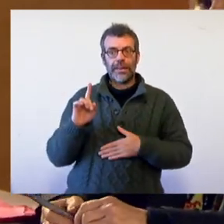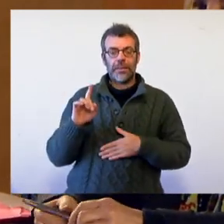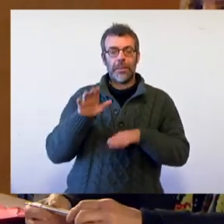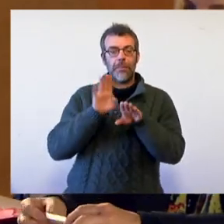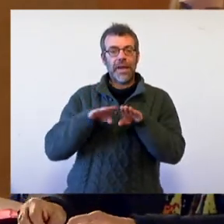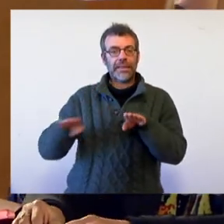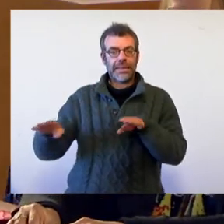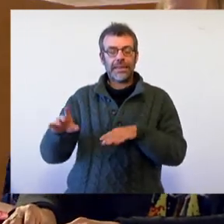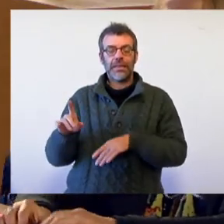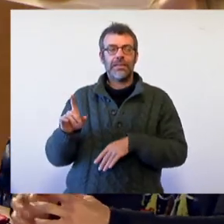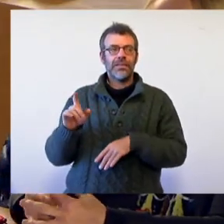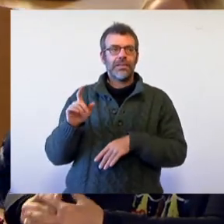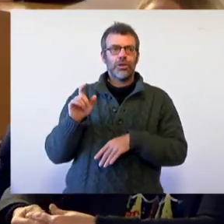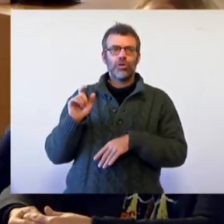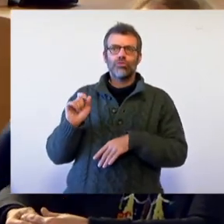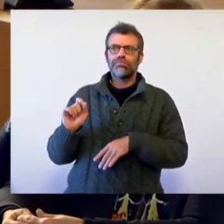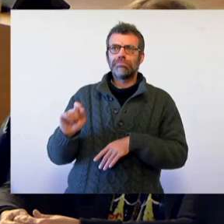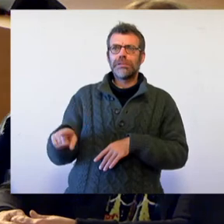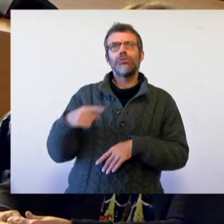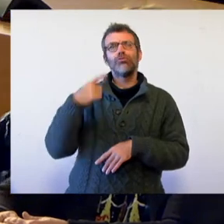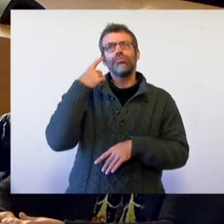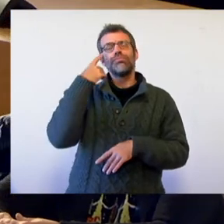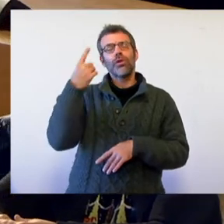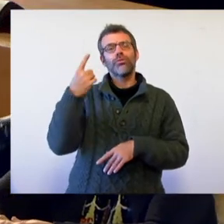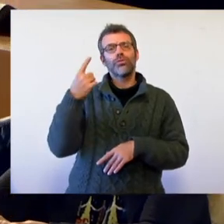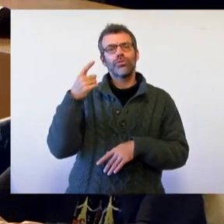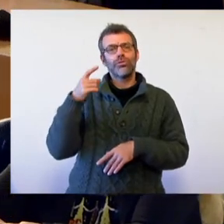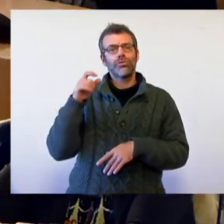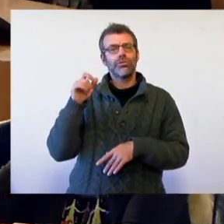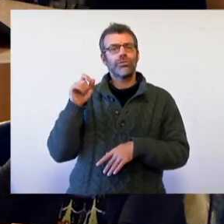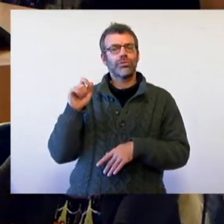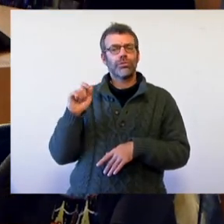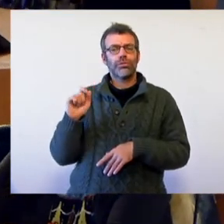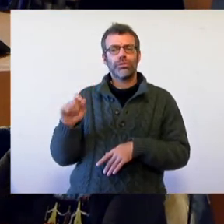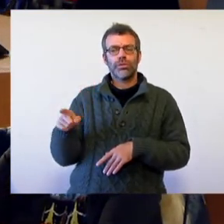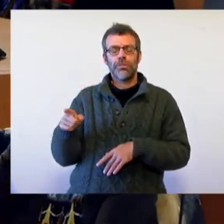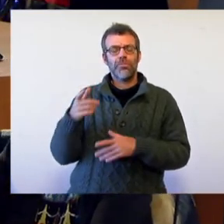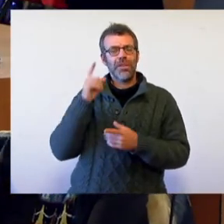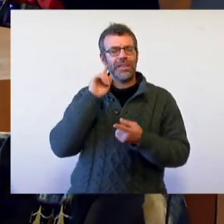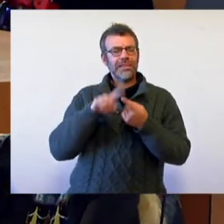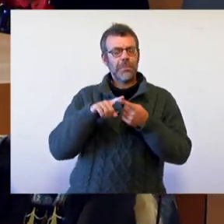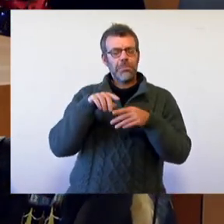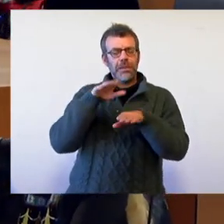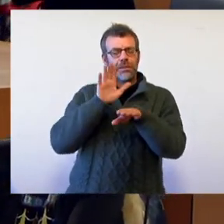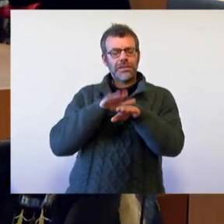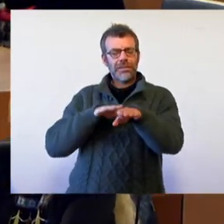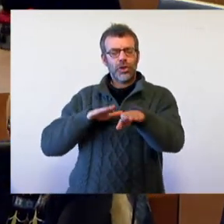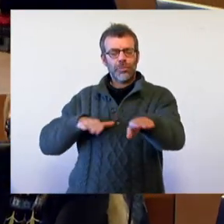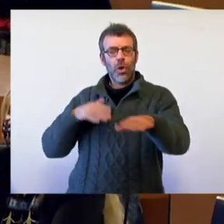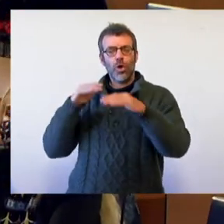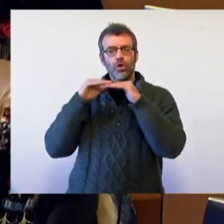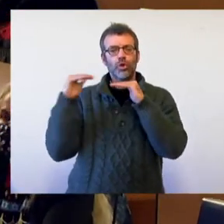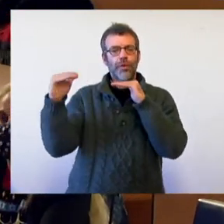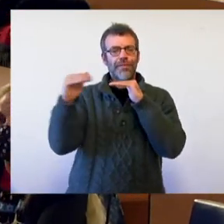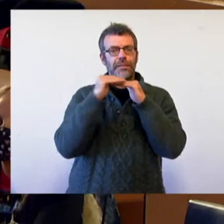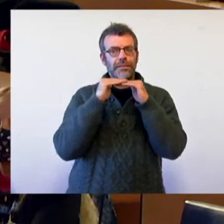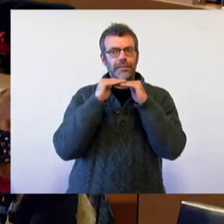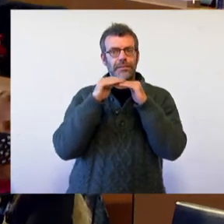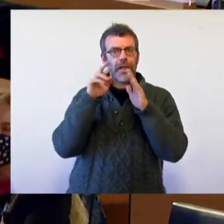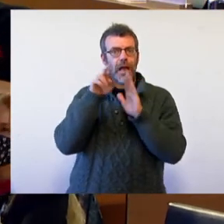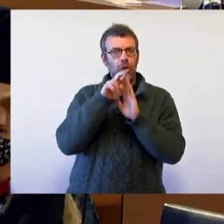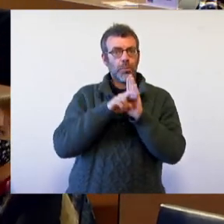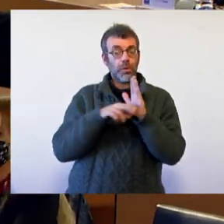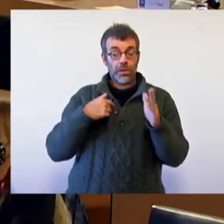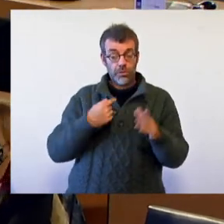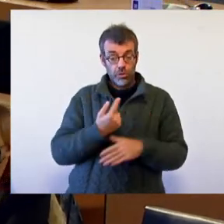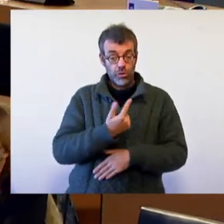crois, sans trop m'avancer, je pense que sur le stationnement réglementé de surface, nous sommes la seule métropole à